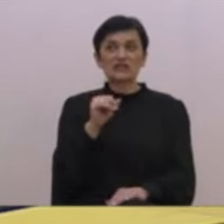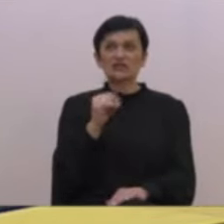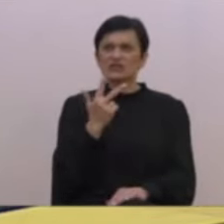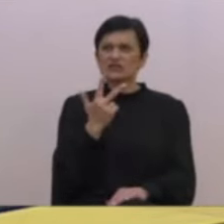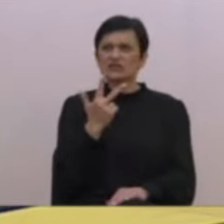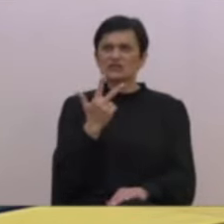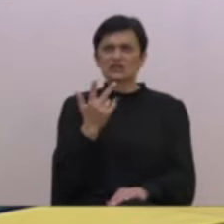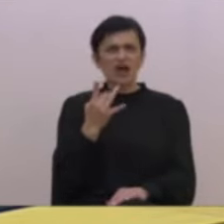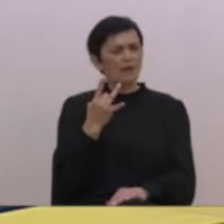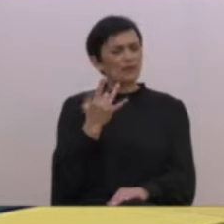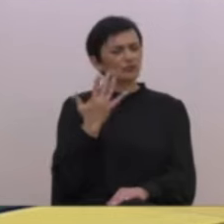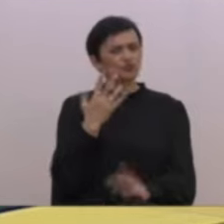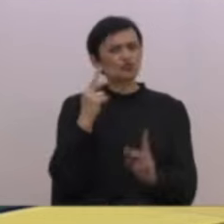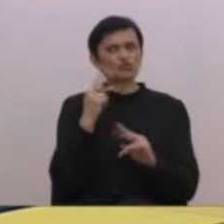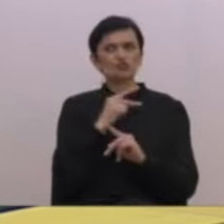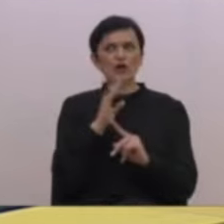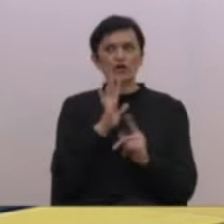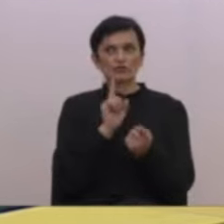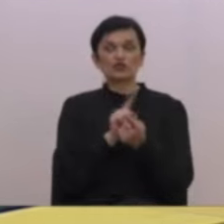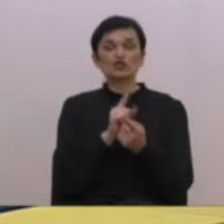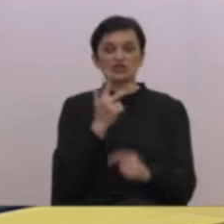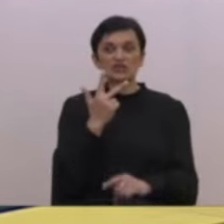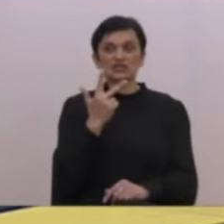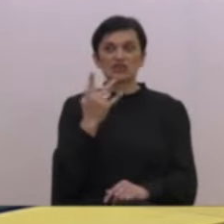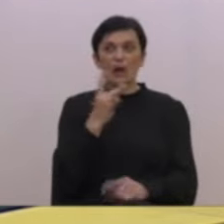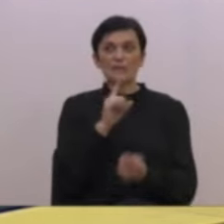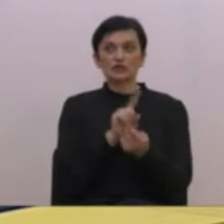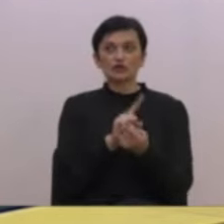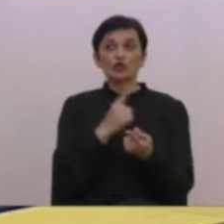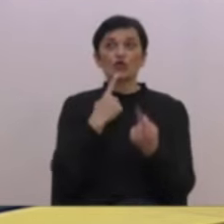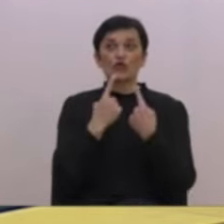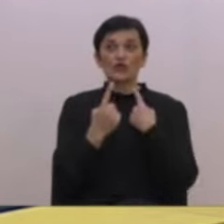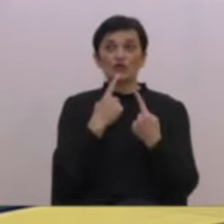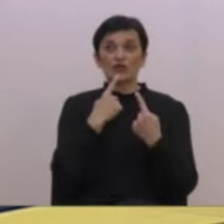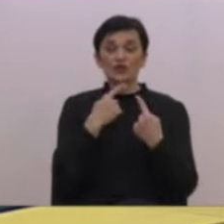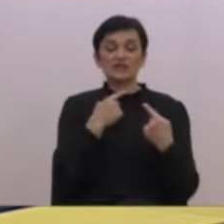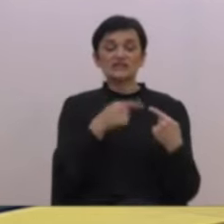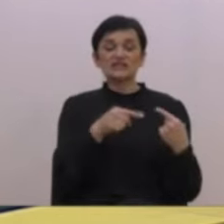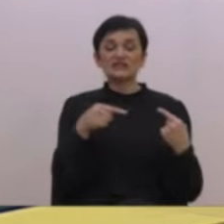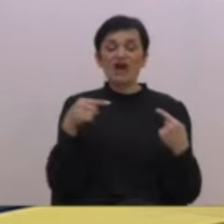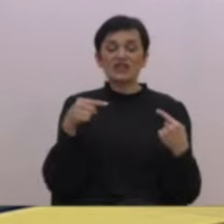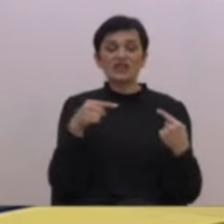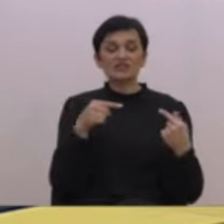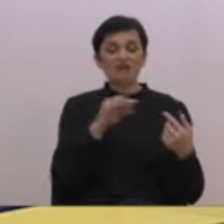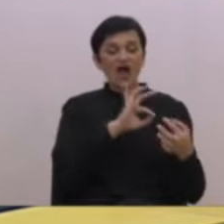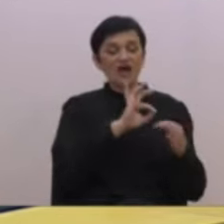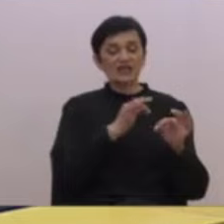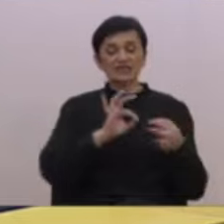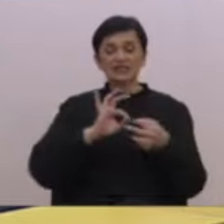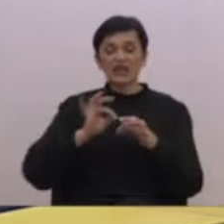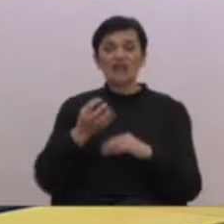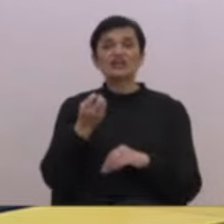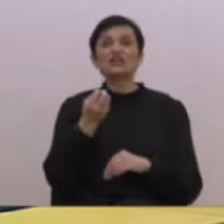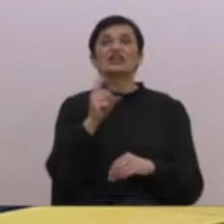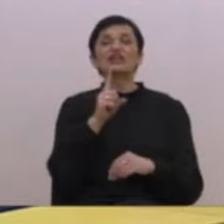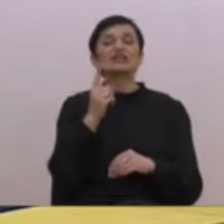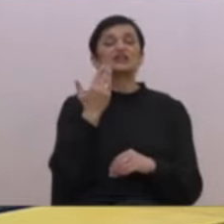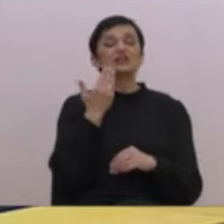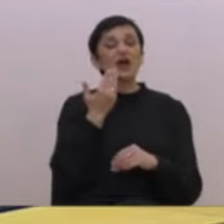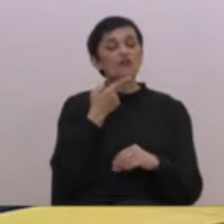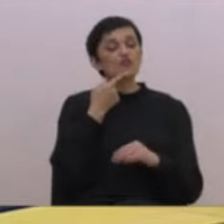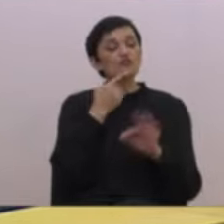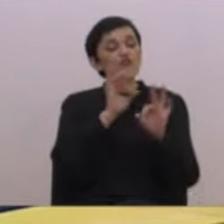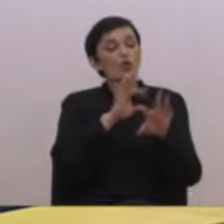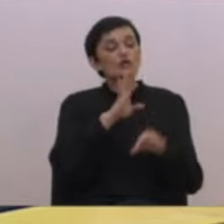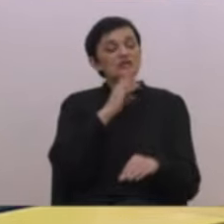სამჯერ შევხვდით თუ არ მეშლება, სამჯერ შევხვდით ვილაპარაკეთ ამაზე სხვადასხვა დეტალებზე. კიდე რამო გახსნათ ქალბატონ თეონა, როცა